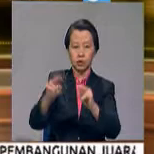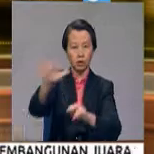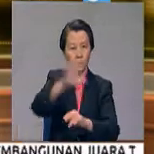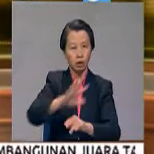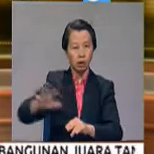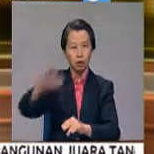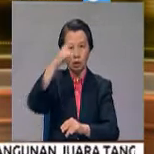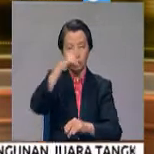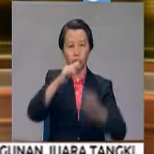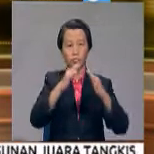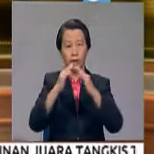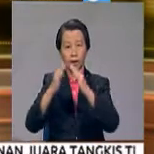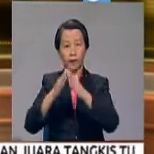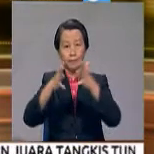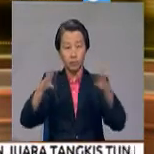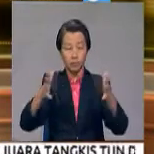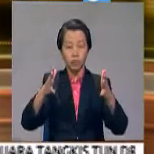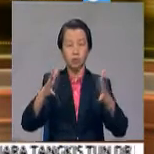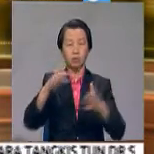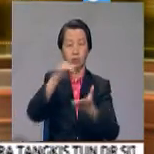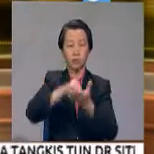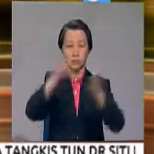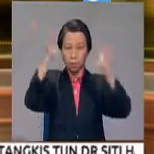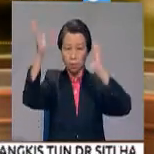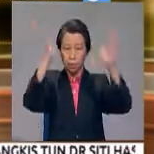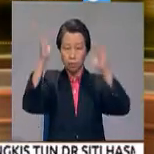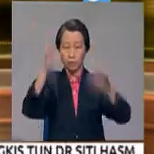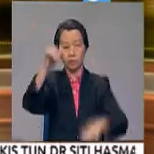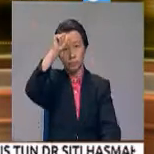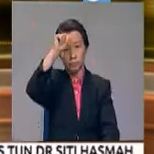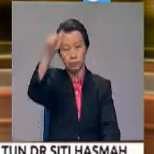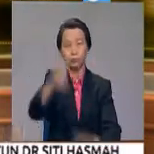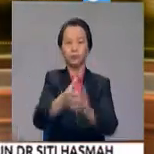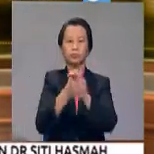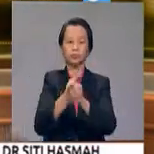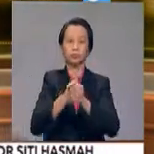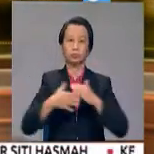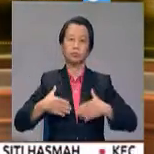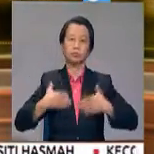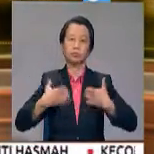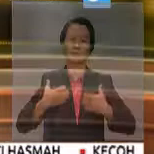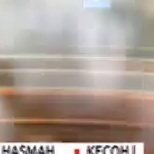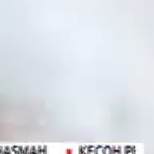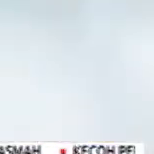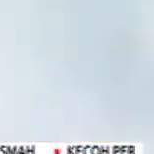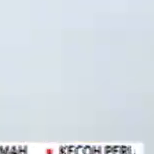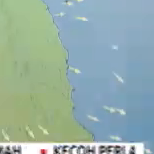ramalan cuaca bagi bandar-bandar utama di seluruh negara. Assalamualaikum dan salam sejahtera.